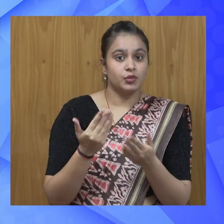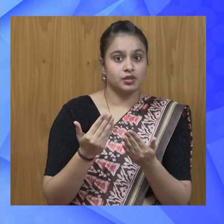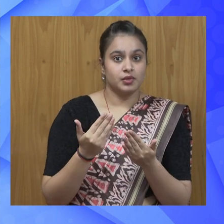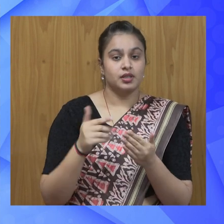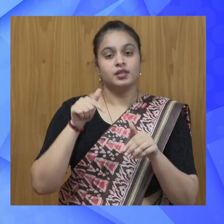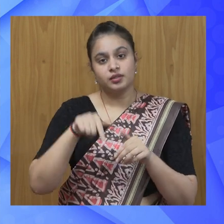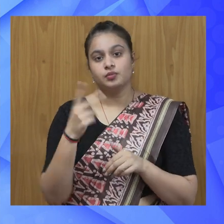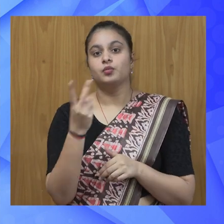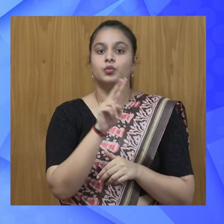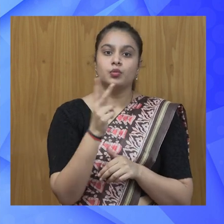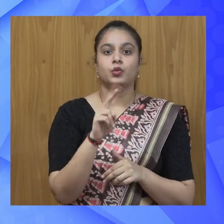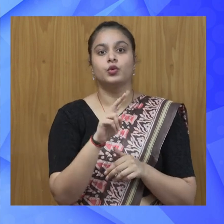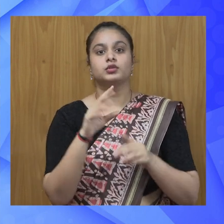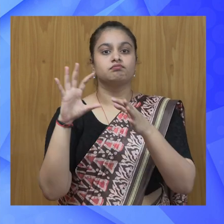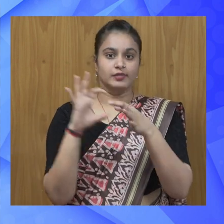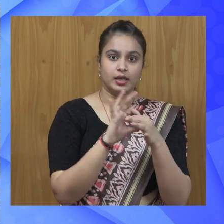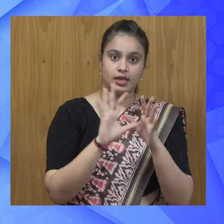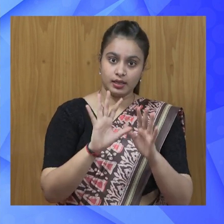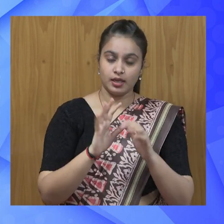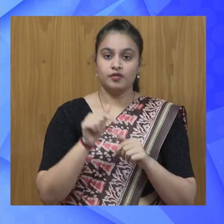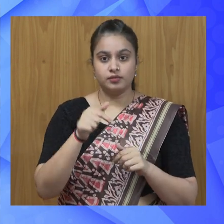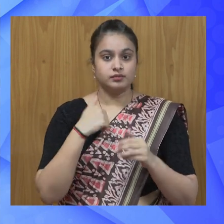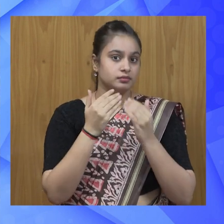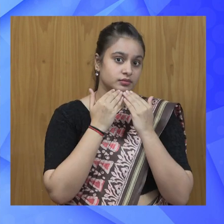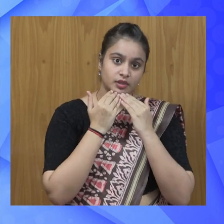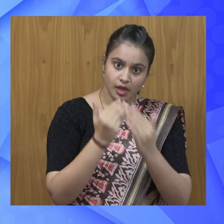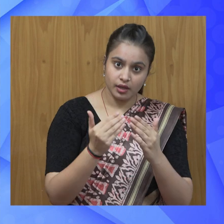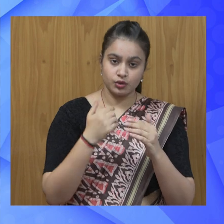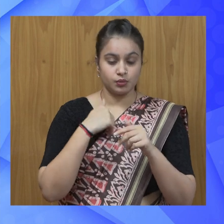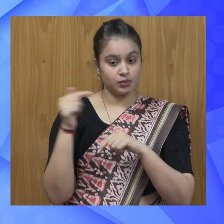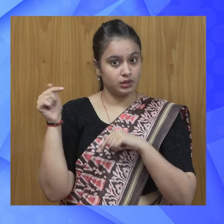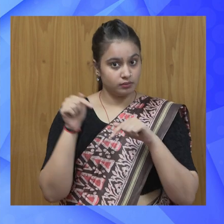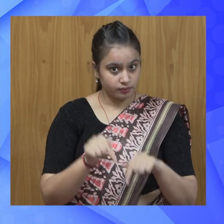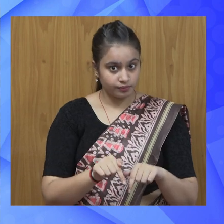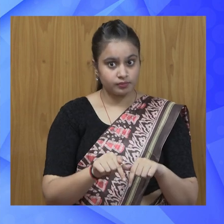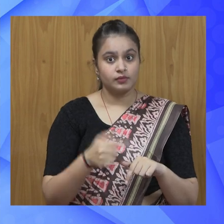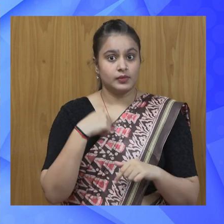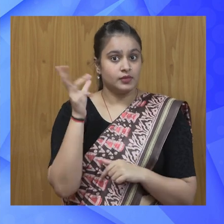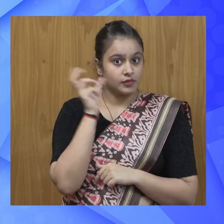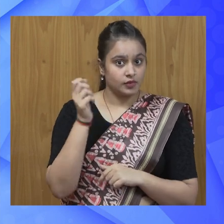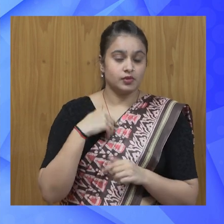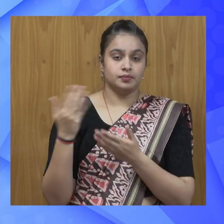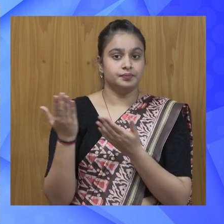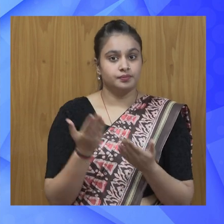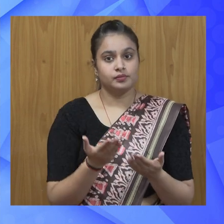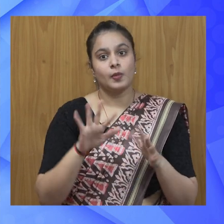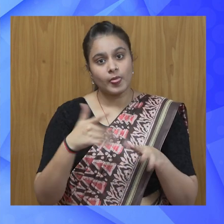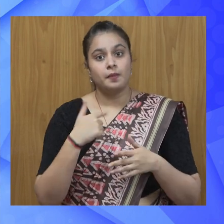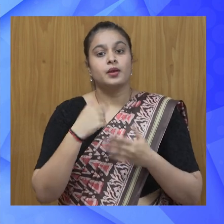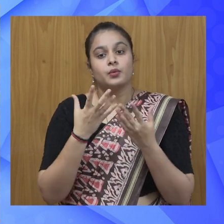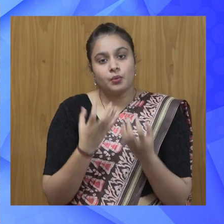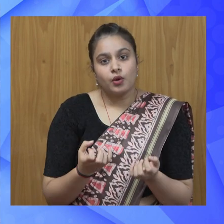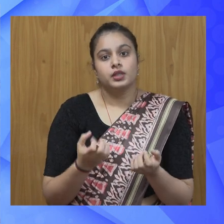है. तो दोनों विषय आपस में जुड़े हुए भी हैं. तो धन्यवाद मुझे यहाँ पे आज आपने सुनने के लिए आमंत्रित किया और मैं चाहूंगा